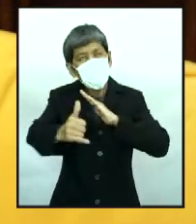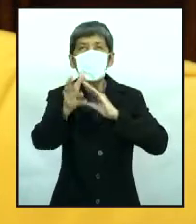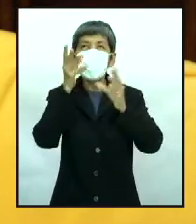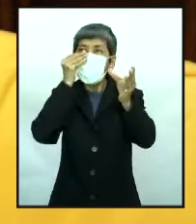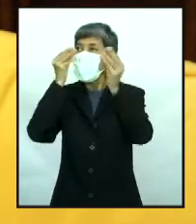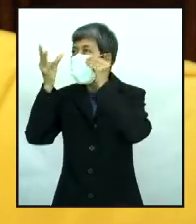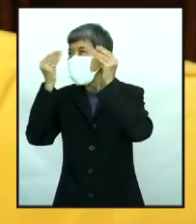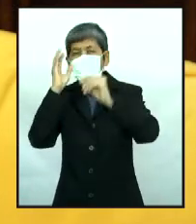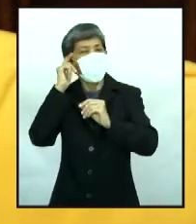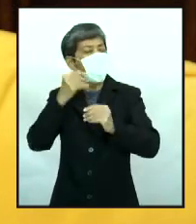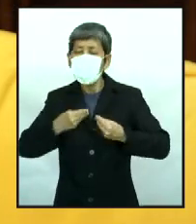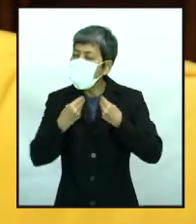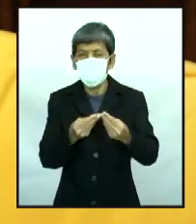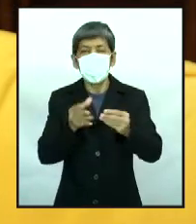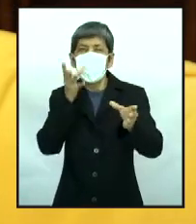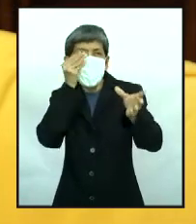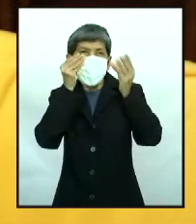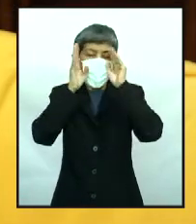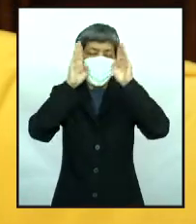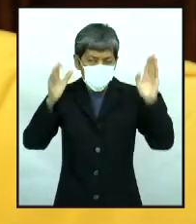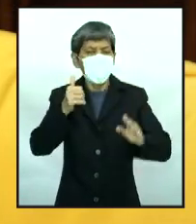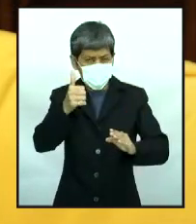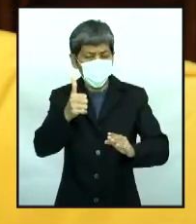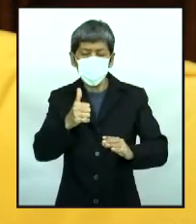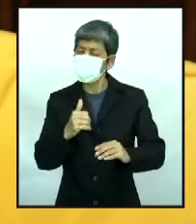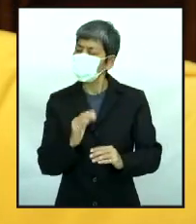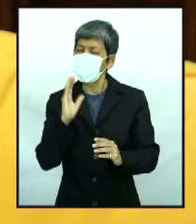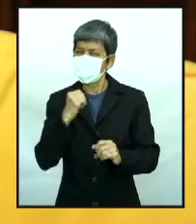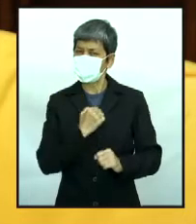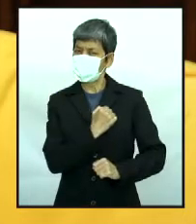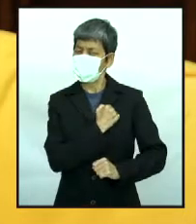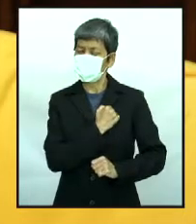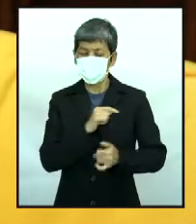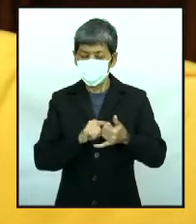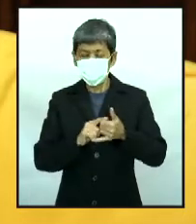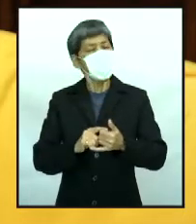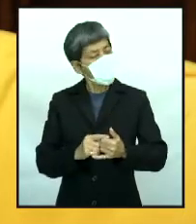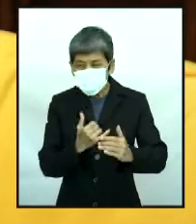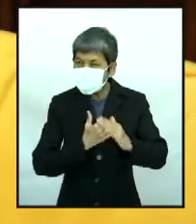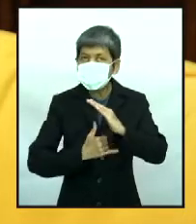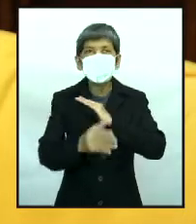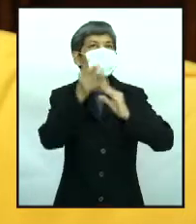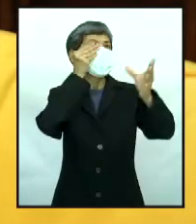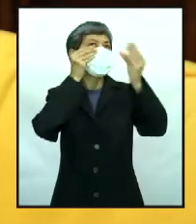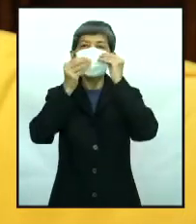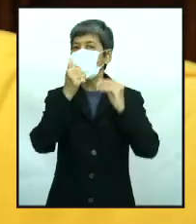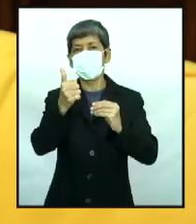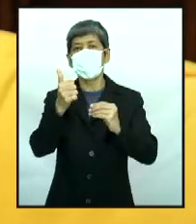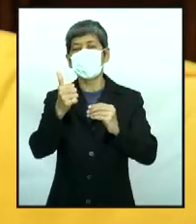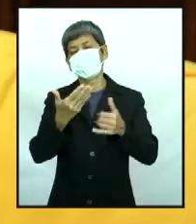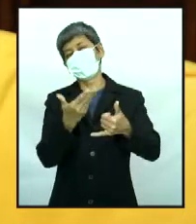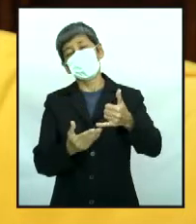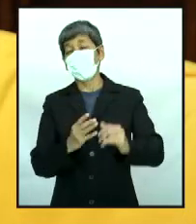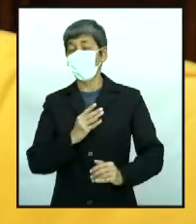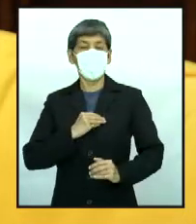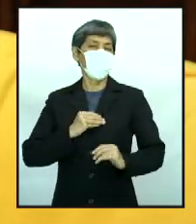าผู้ปกครองต้องแสดงออกเข้มแข็งแล้วเด็กก็จะกล้าที่จะออกไปเผชิญกับโลกแล้วเขาก็จะไม่ก